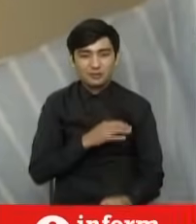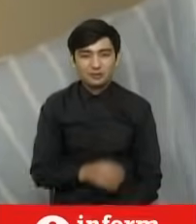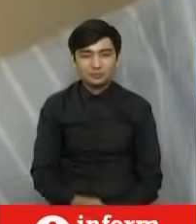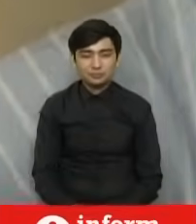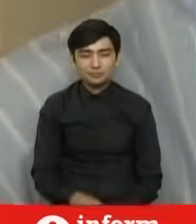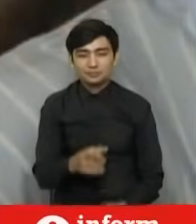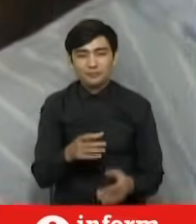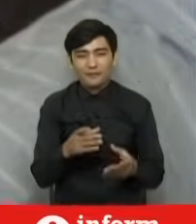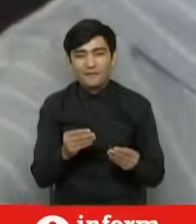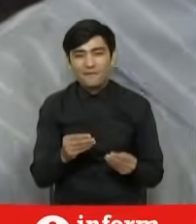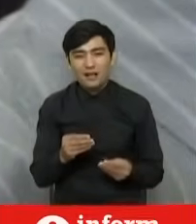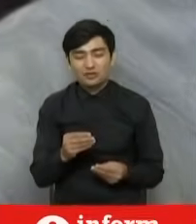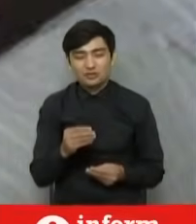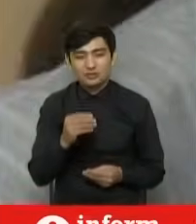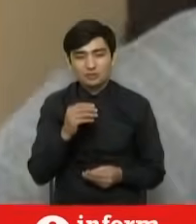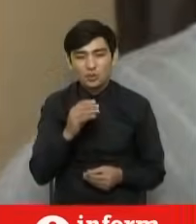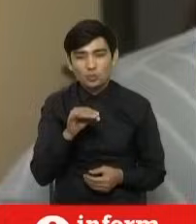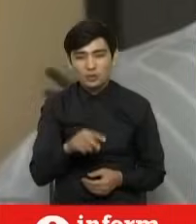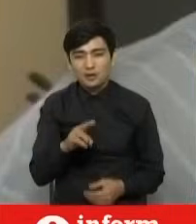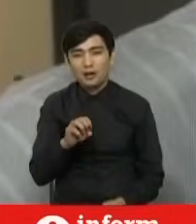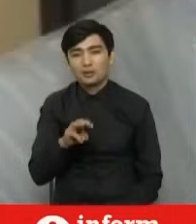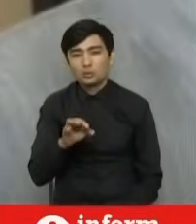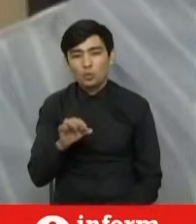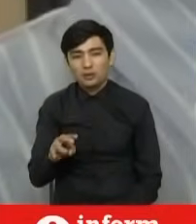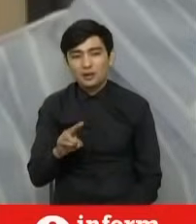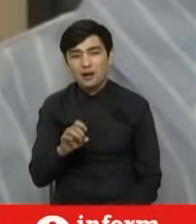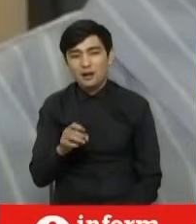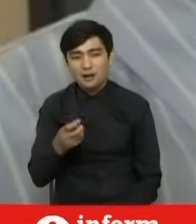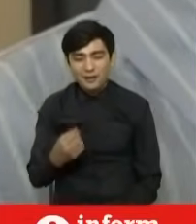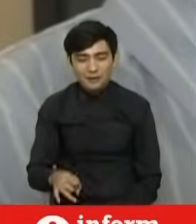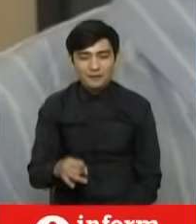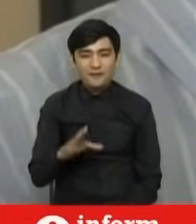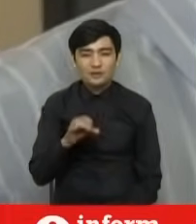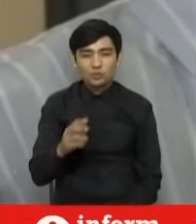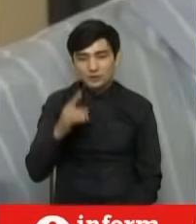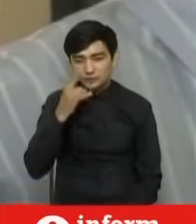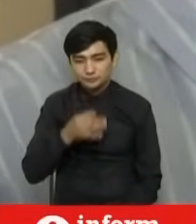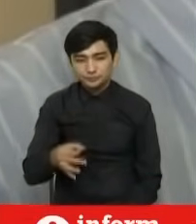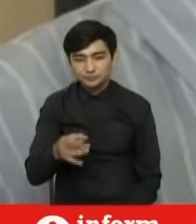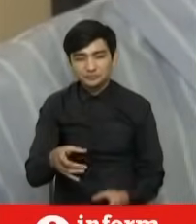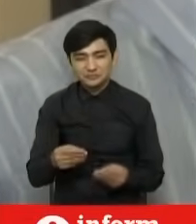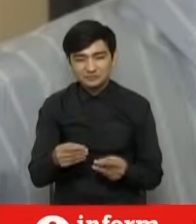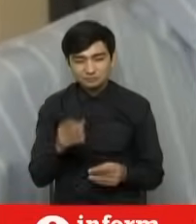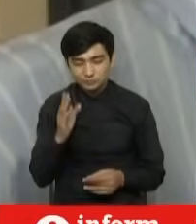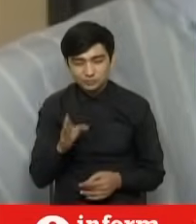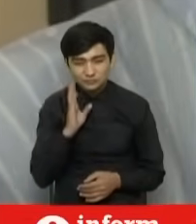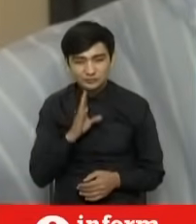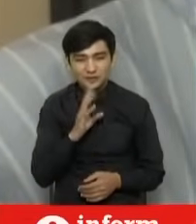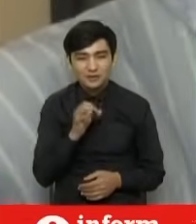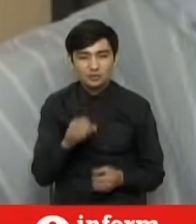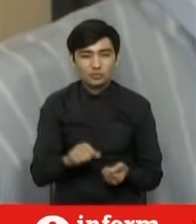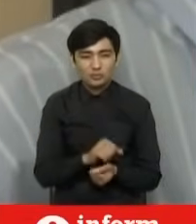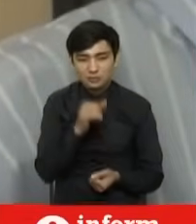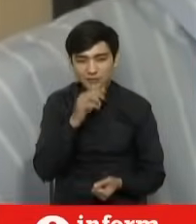Умеренная влажность в июне ожидается в Катонкарагайском и Куршимском районах Восточно-Казахстанской области, в Бескарагайском районе Абайской области,